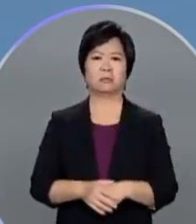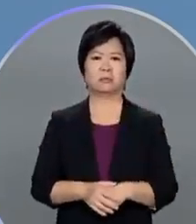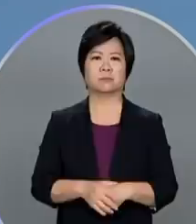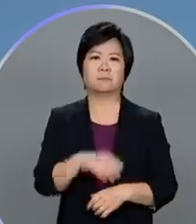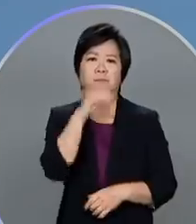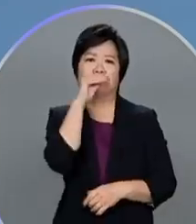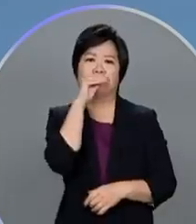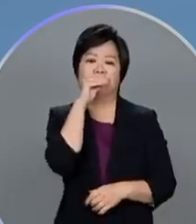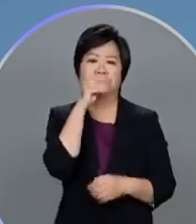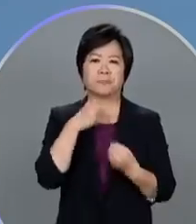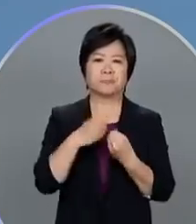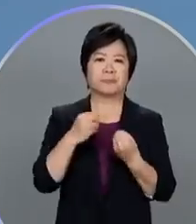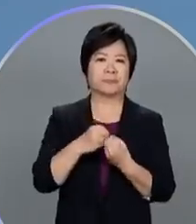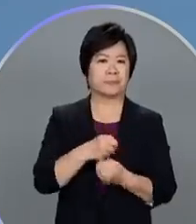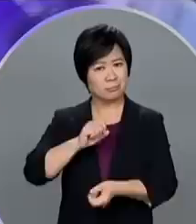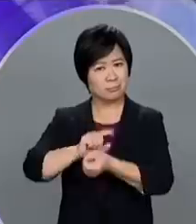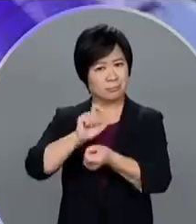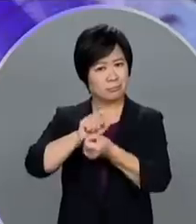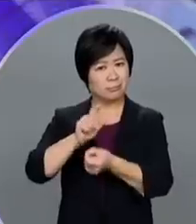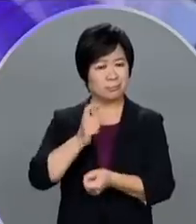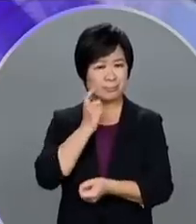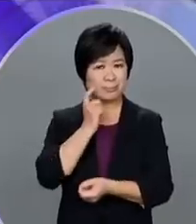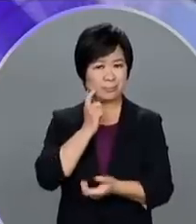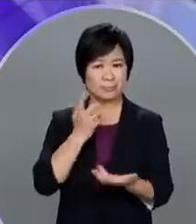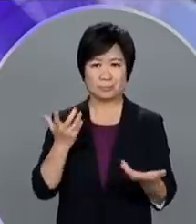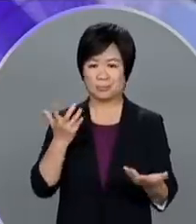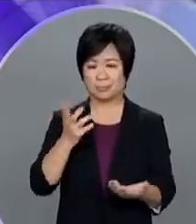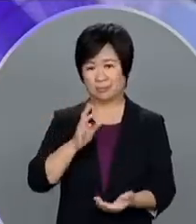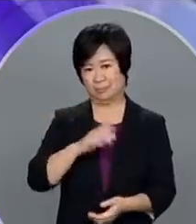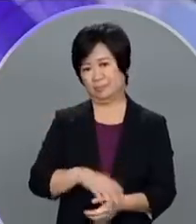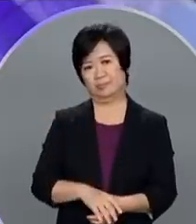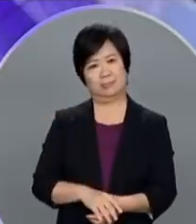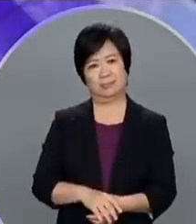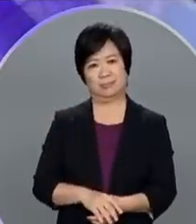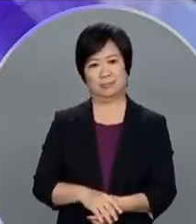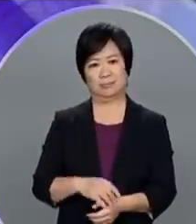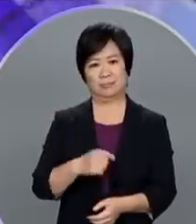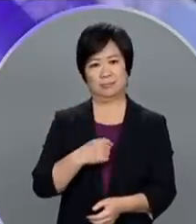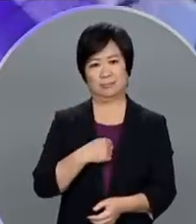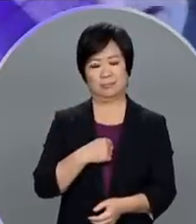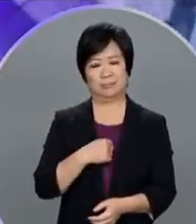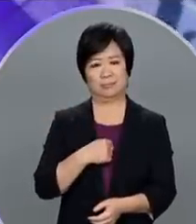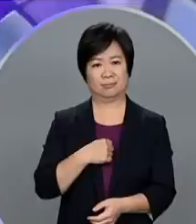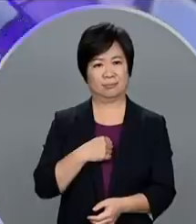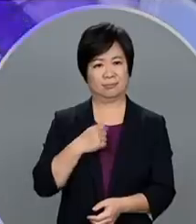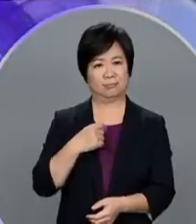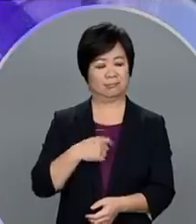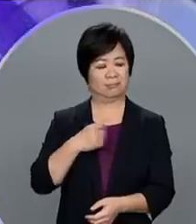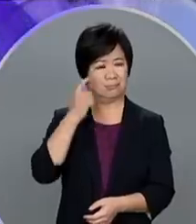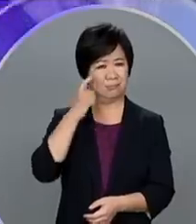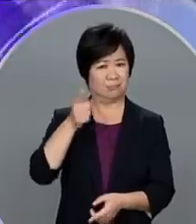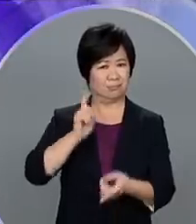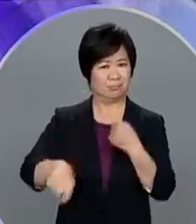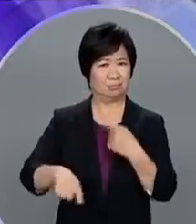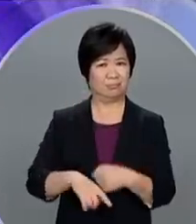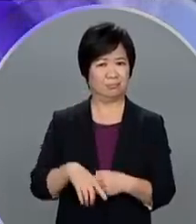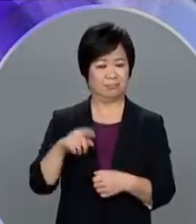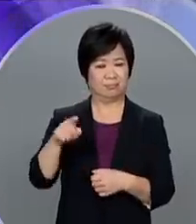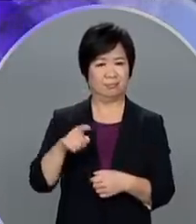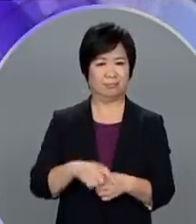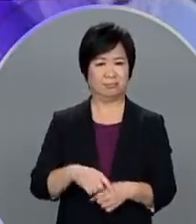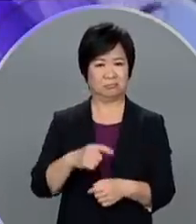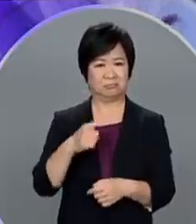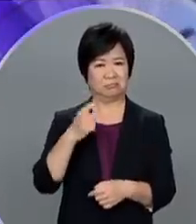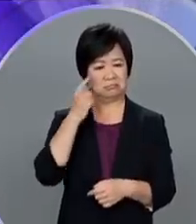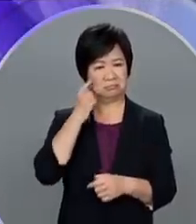说，太可怕了。我不敢看，我也不敢认为蔡英文总统格局太小，我